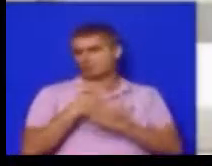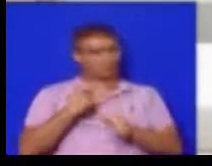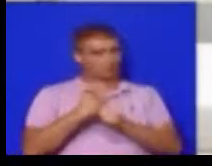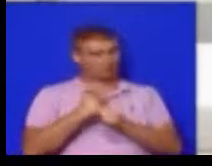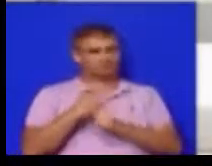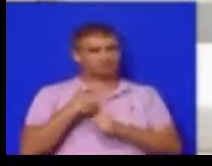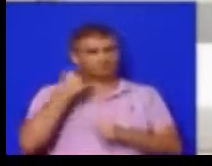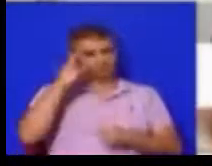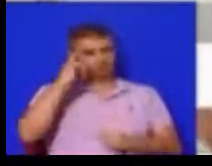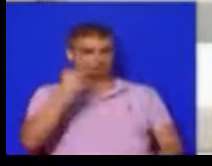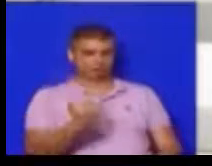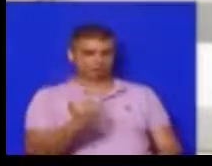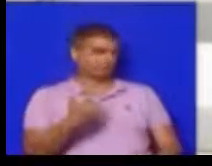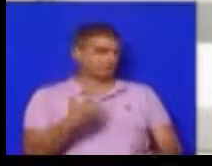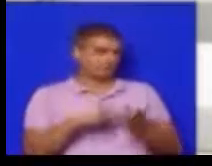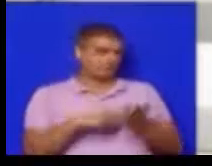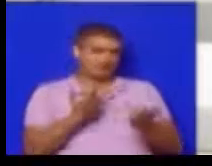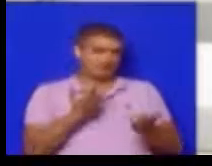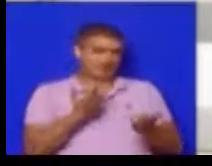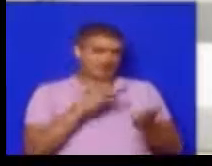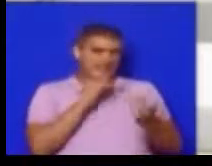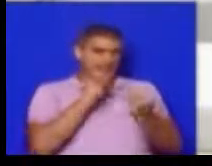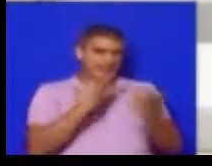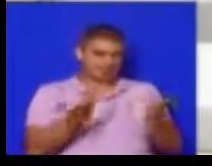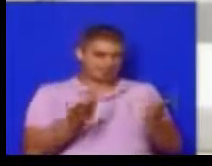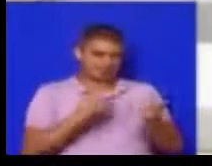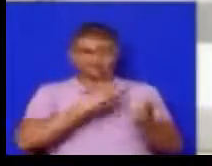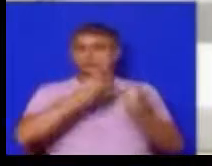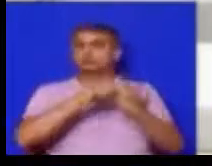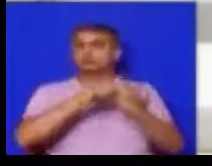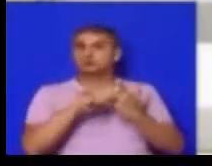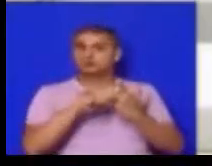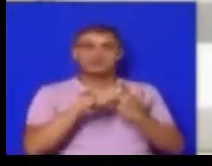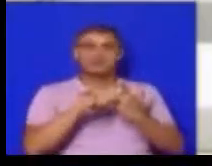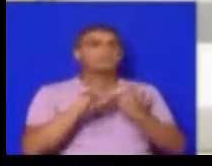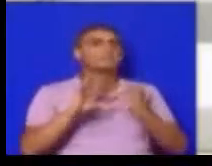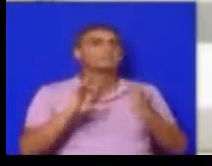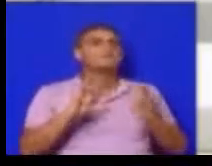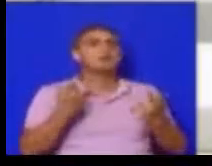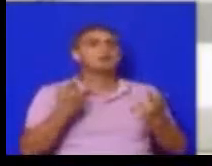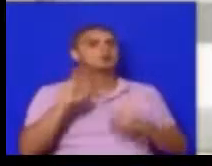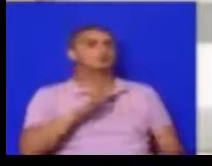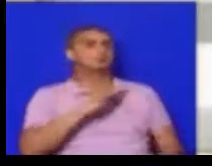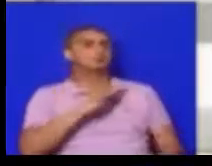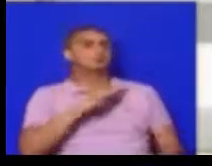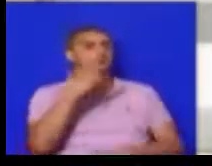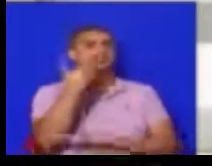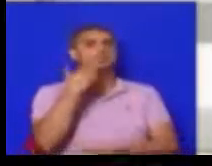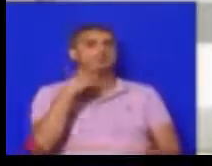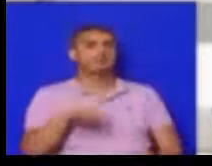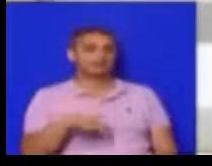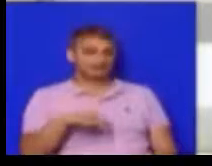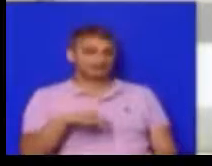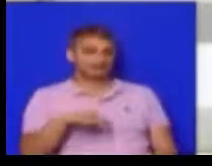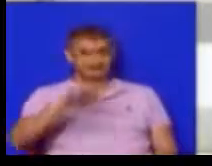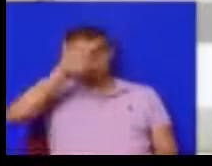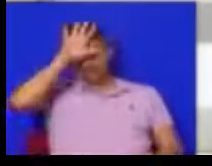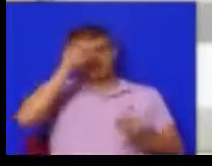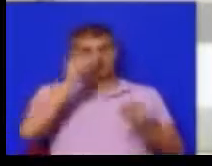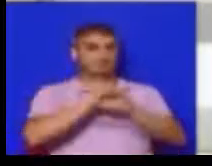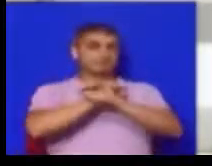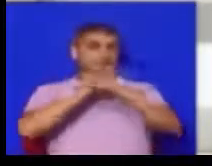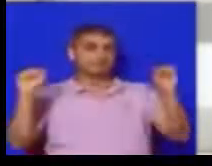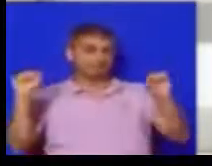מניחים שכן, אחרת אין בכלל דיון. השאלה השנייה זה מה יותר מסוכן למדינת ישראל? איראן עם פצצה